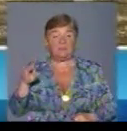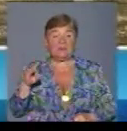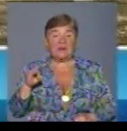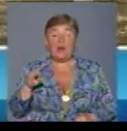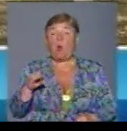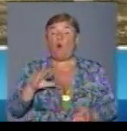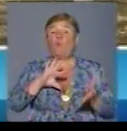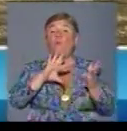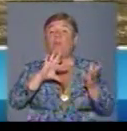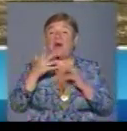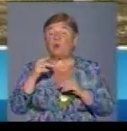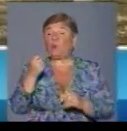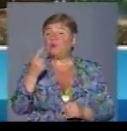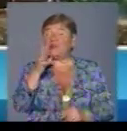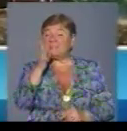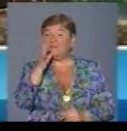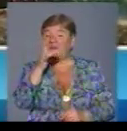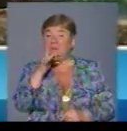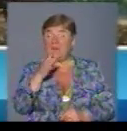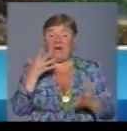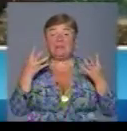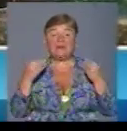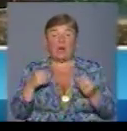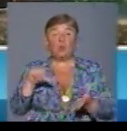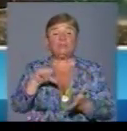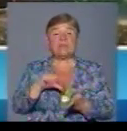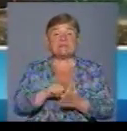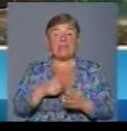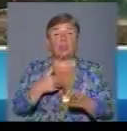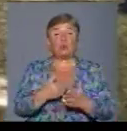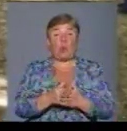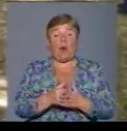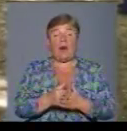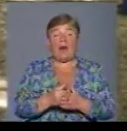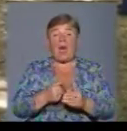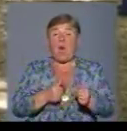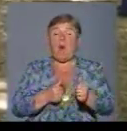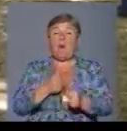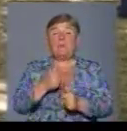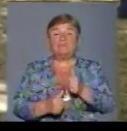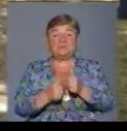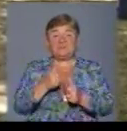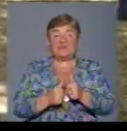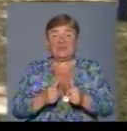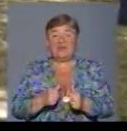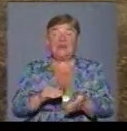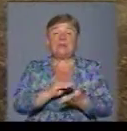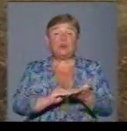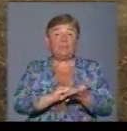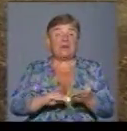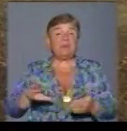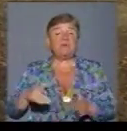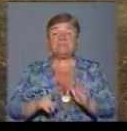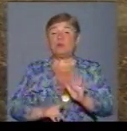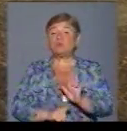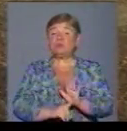Боздуський парк, 11 година дня. Учасники готуються до перегонів. Спочатку відбулися тренувальні заїзди. Після них